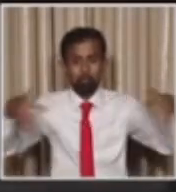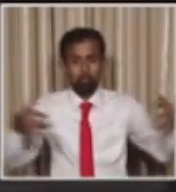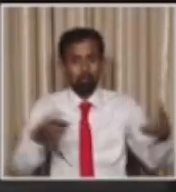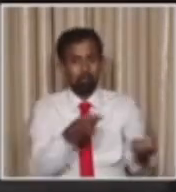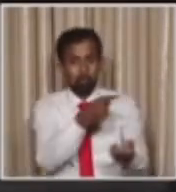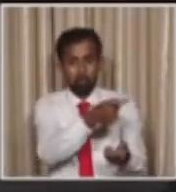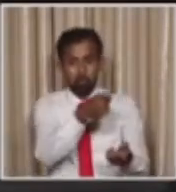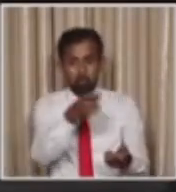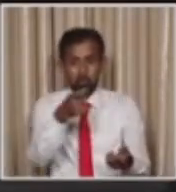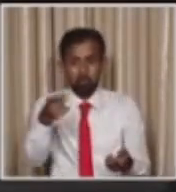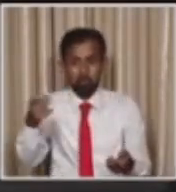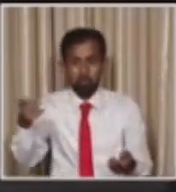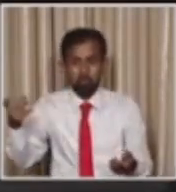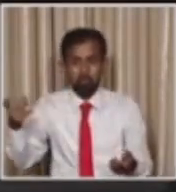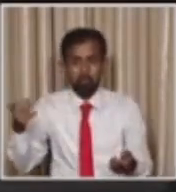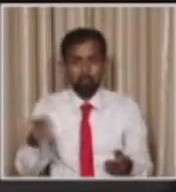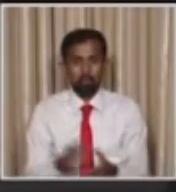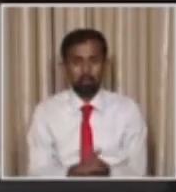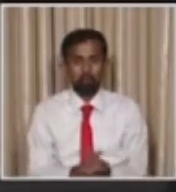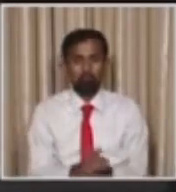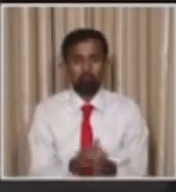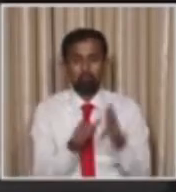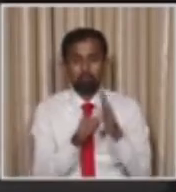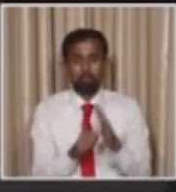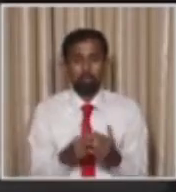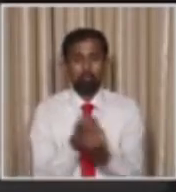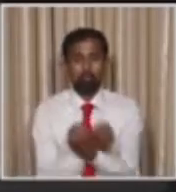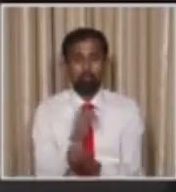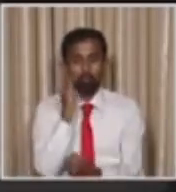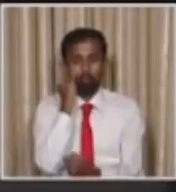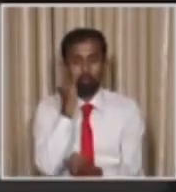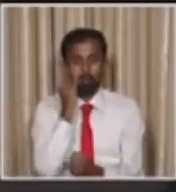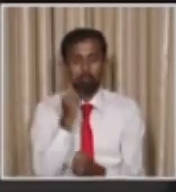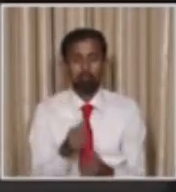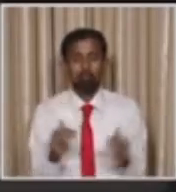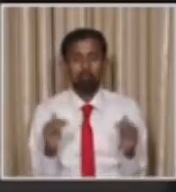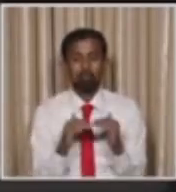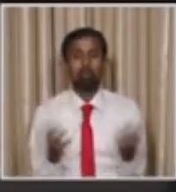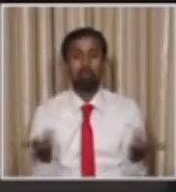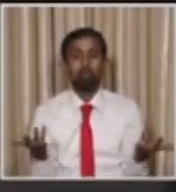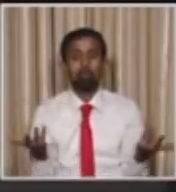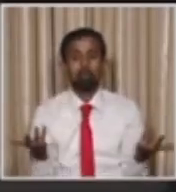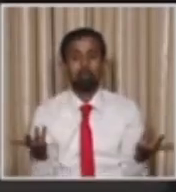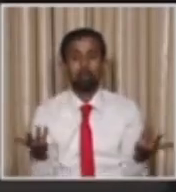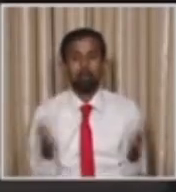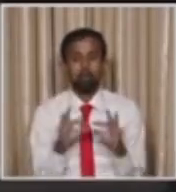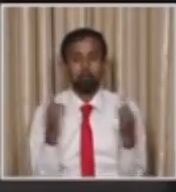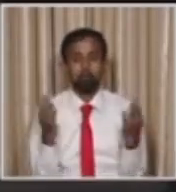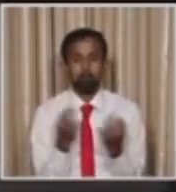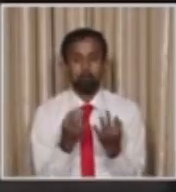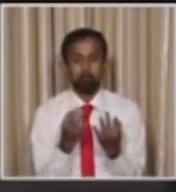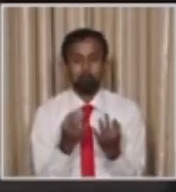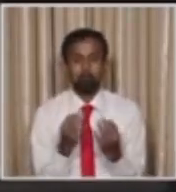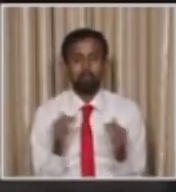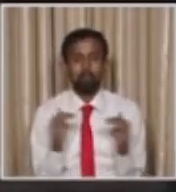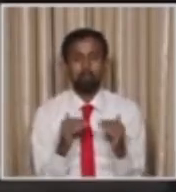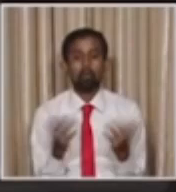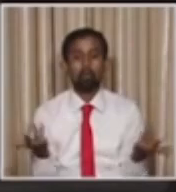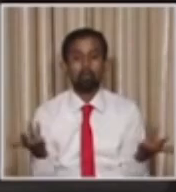dibba. Menemui asadaran laku polis ni lelaran negar musadaran ni buat. Eh bauhulat sesitu itu sadaran ni